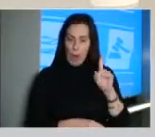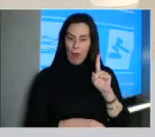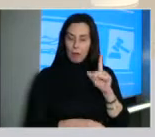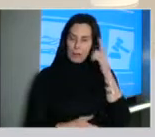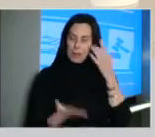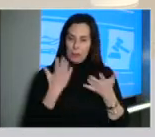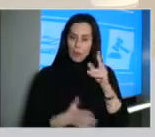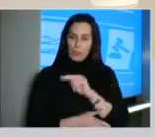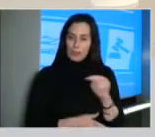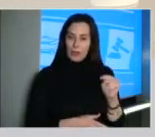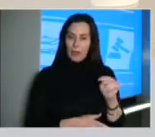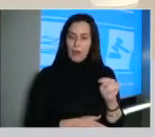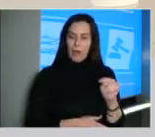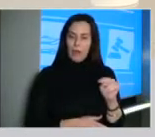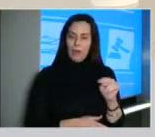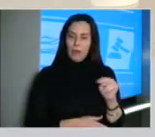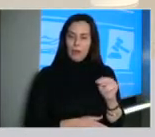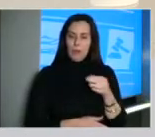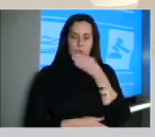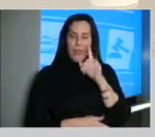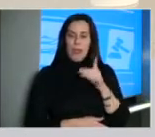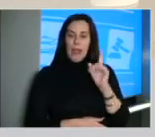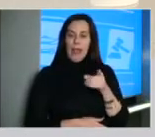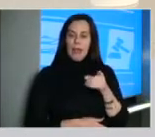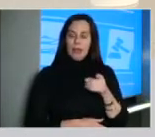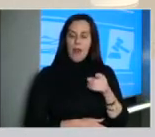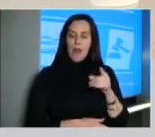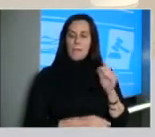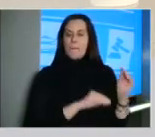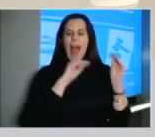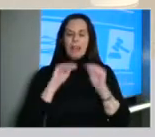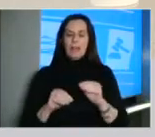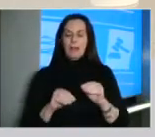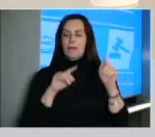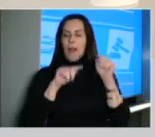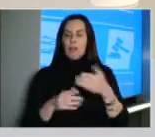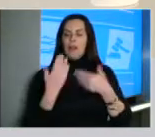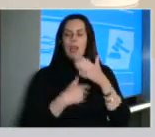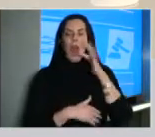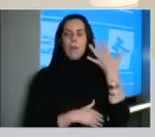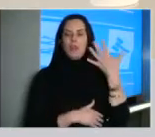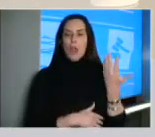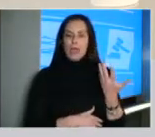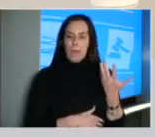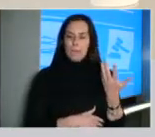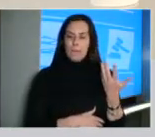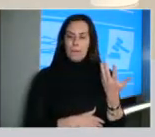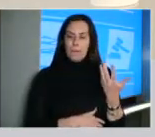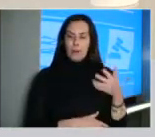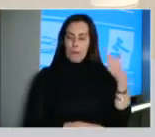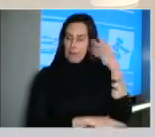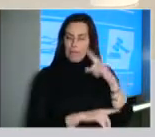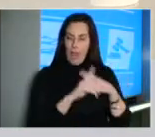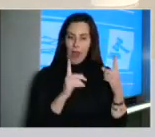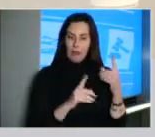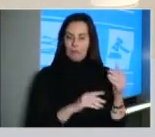מתלבטים ברובד הראשון, בשאלה אם היית מהגר, והגעת רק נאמר לפני 5 שנים, מאיזושהי